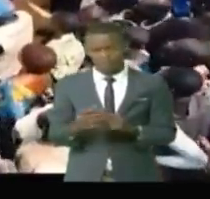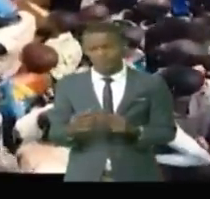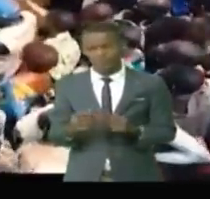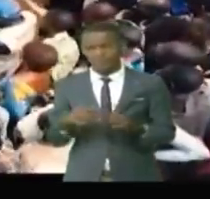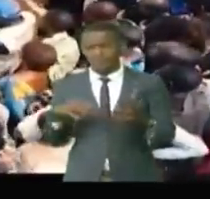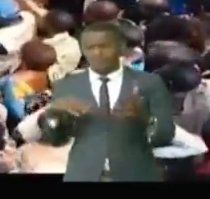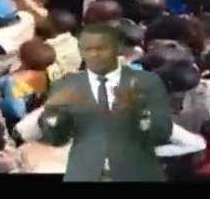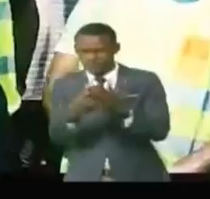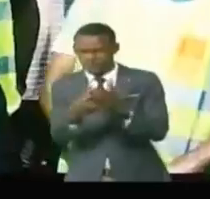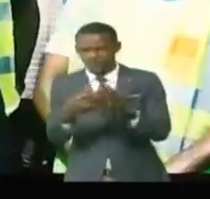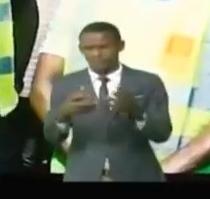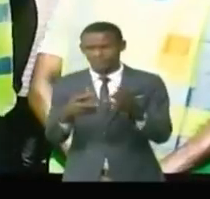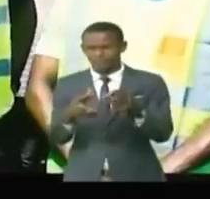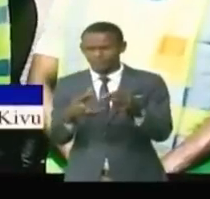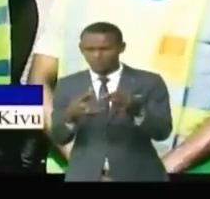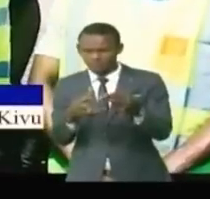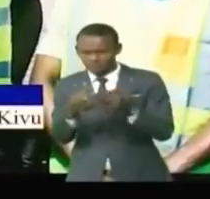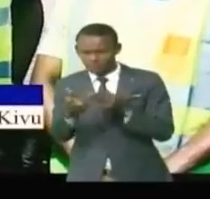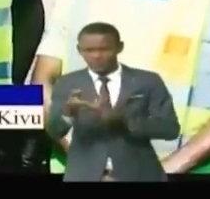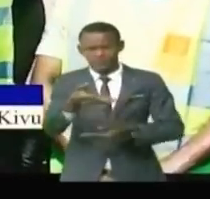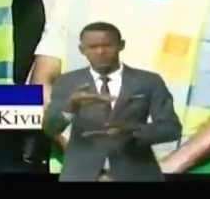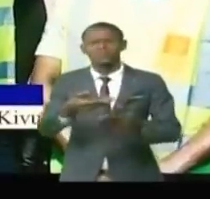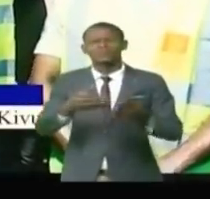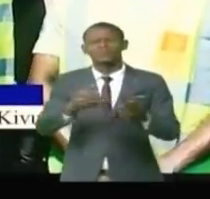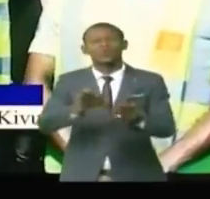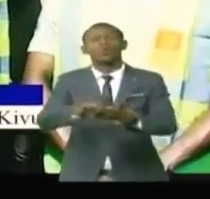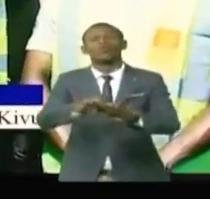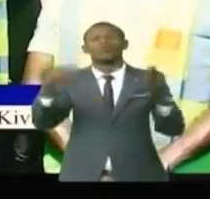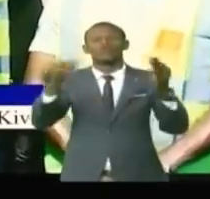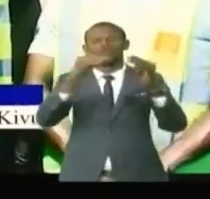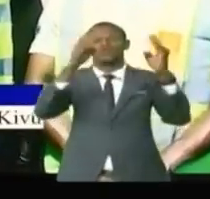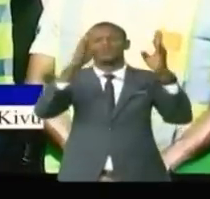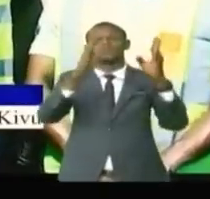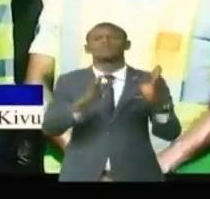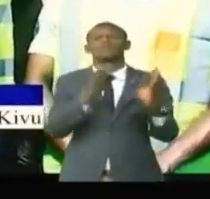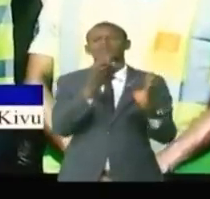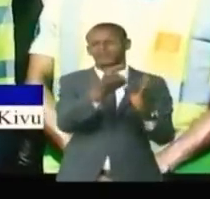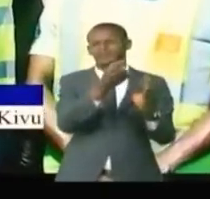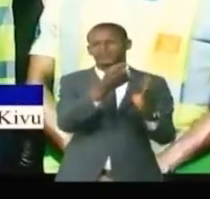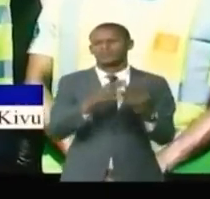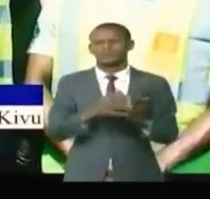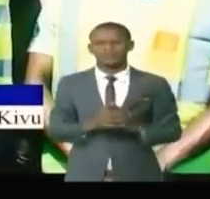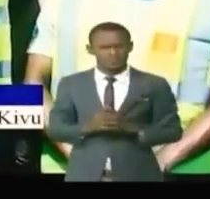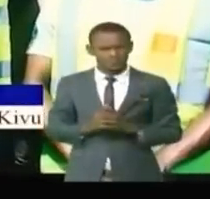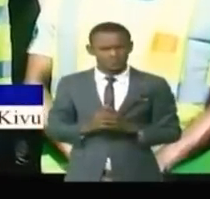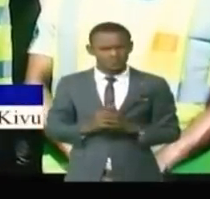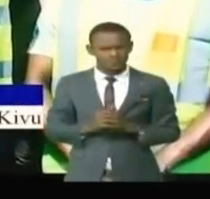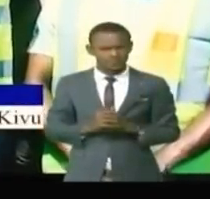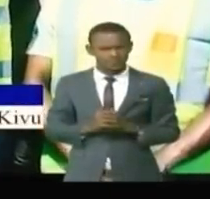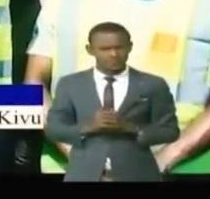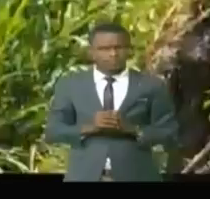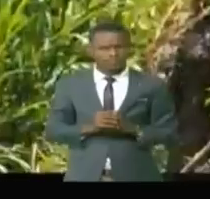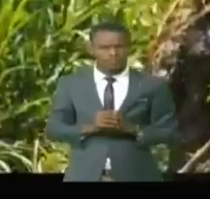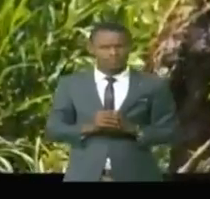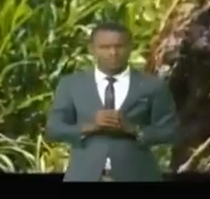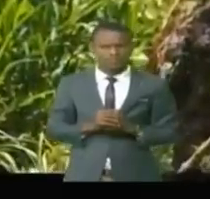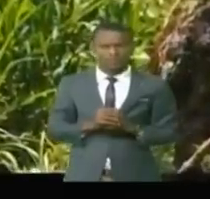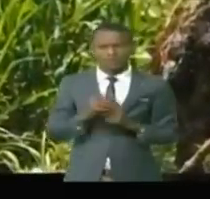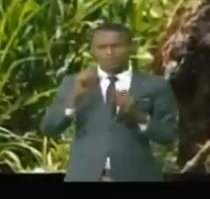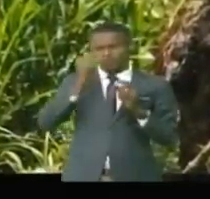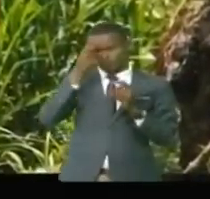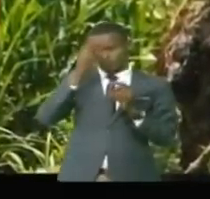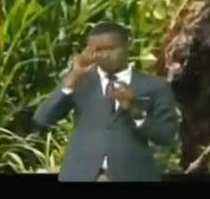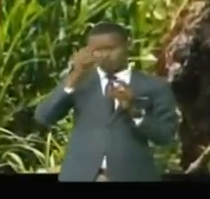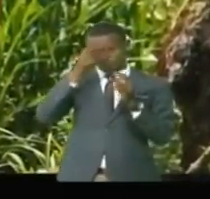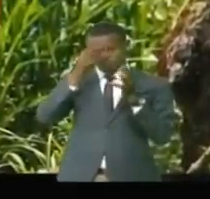la coupe du ruban symbolique. Cette réhabilitation aide à réunifier les territoires de Rutshuru et celui de Lubero, même Walikale, et la province du